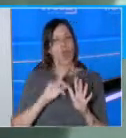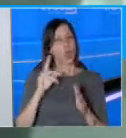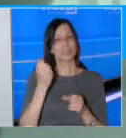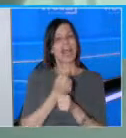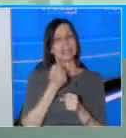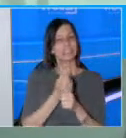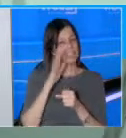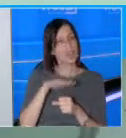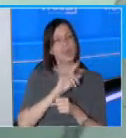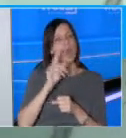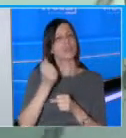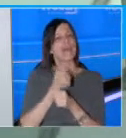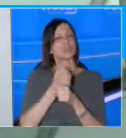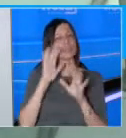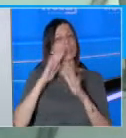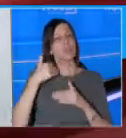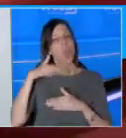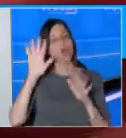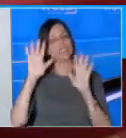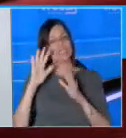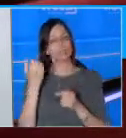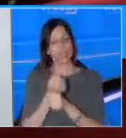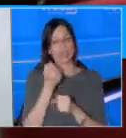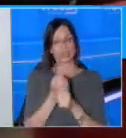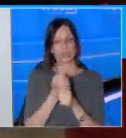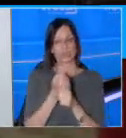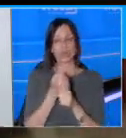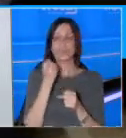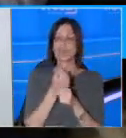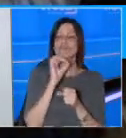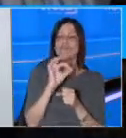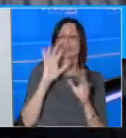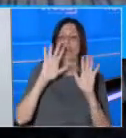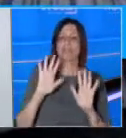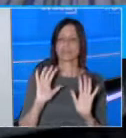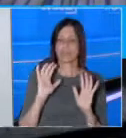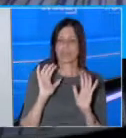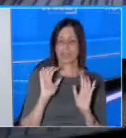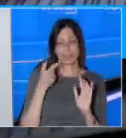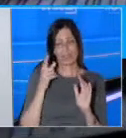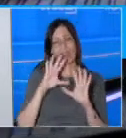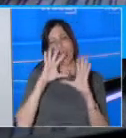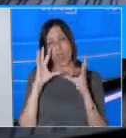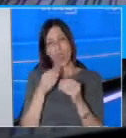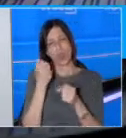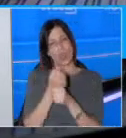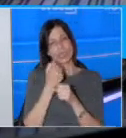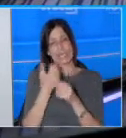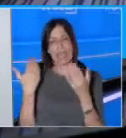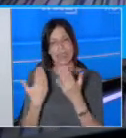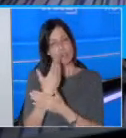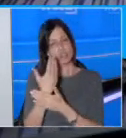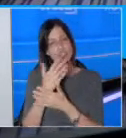נעשו סרטים. זאת אומרת, רוב הסרטים שנעשו, נעשו לטלוויזיה. אז את כל התוצרת החדשה, את